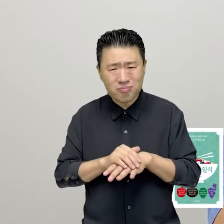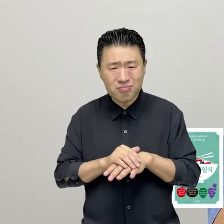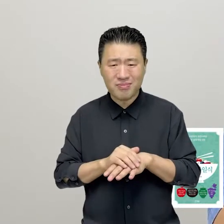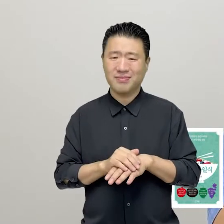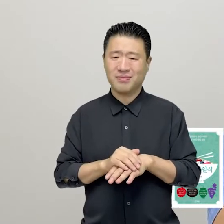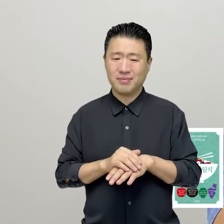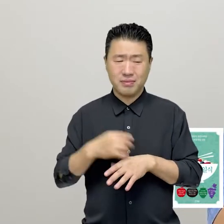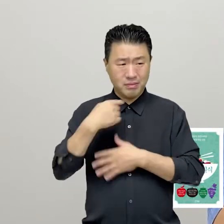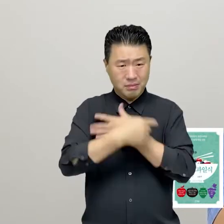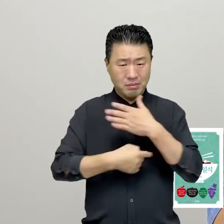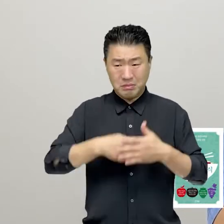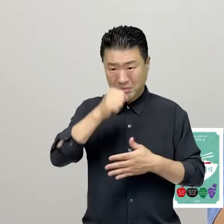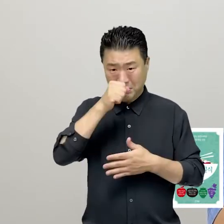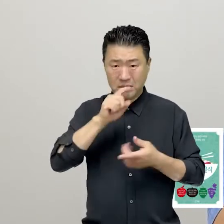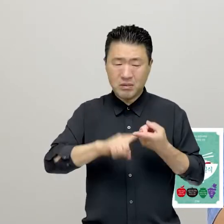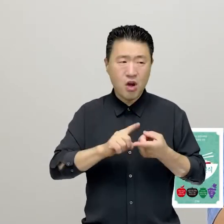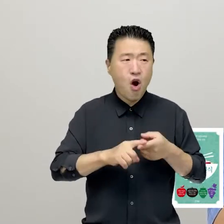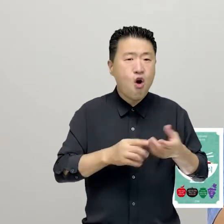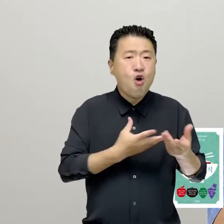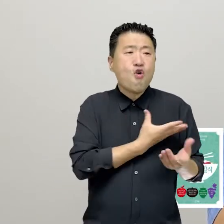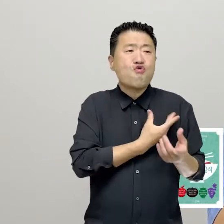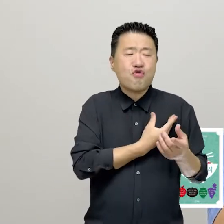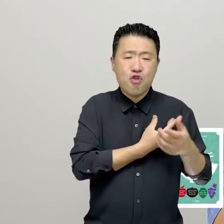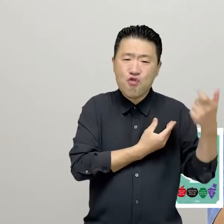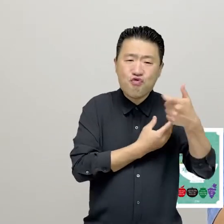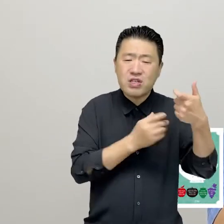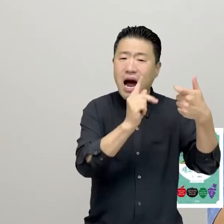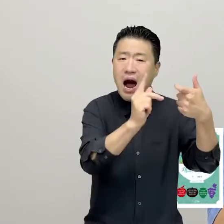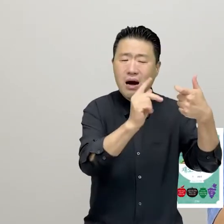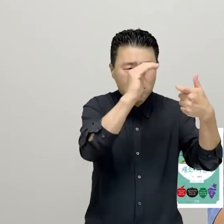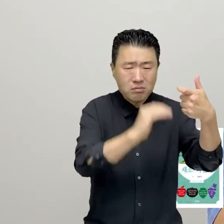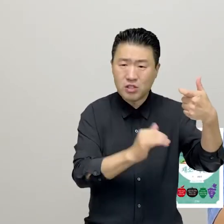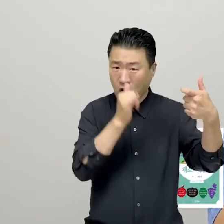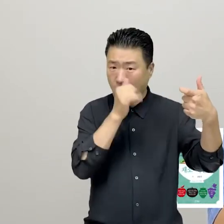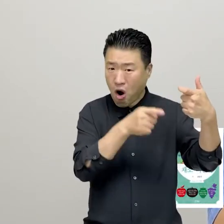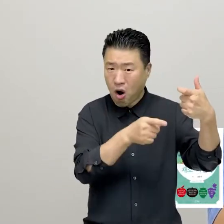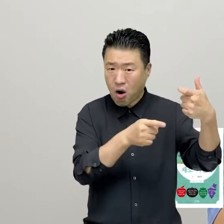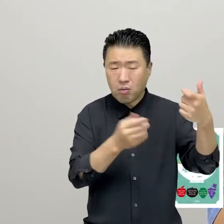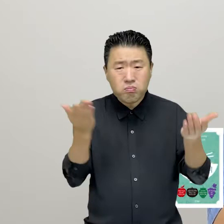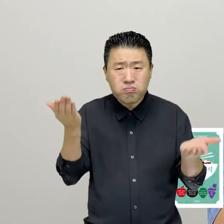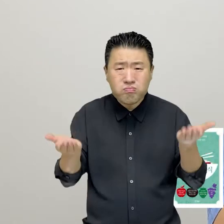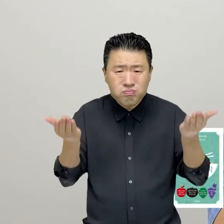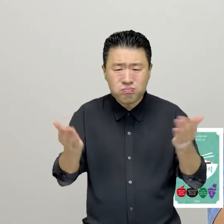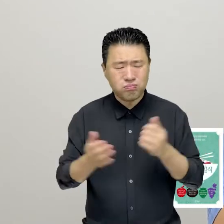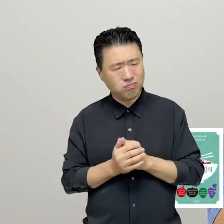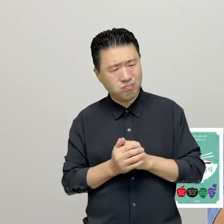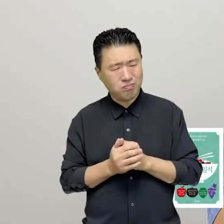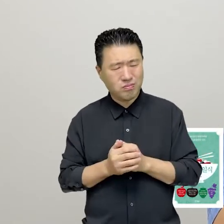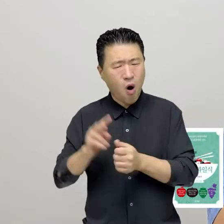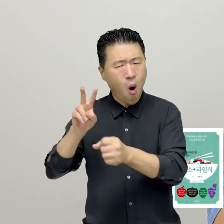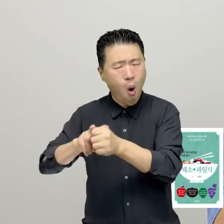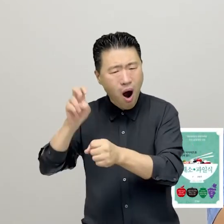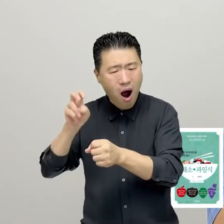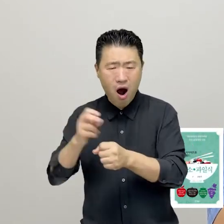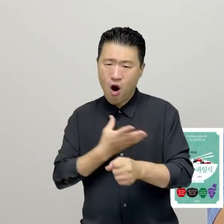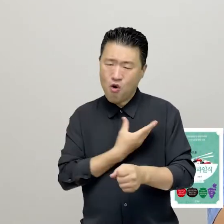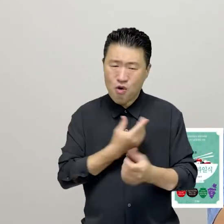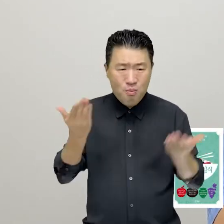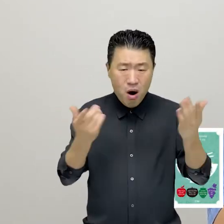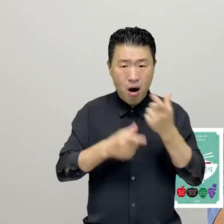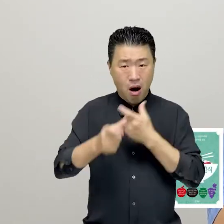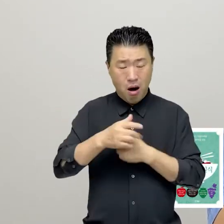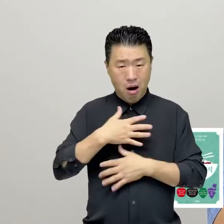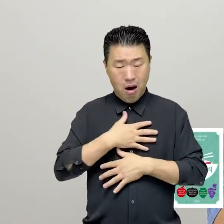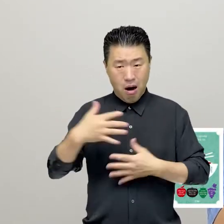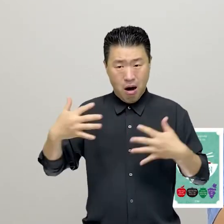계시는데요. 몸에 좋다고 먹는 우유는 60칼로리가 됩니다. 그렇다면 과연 콜라가